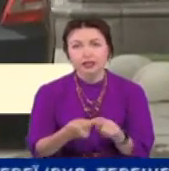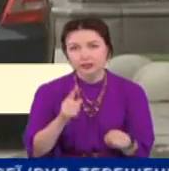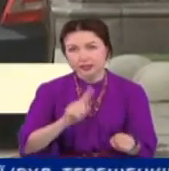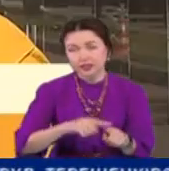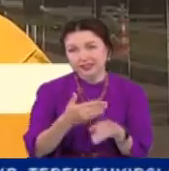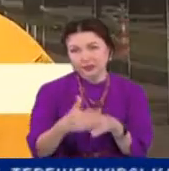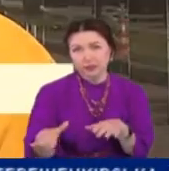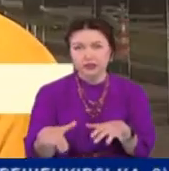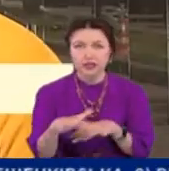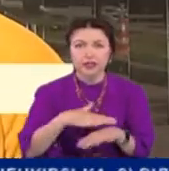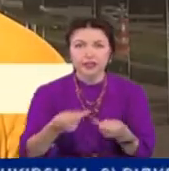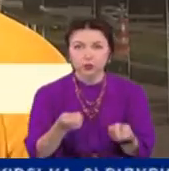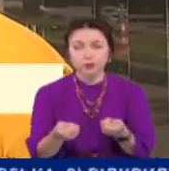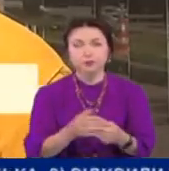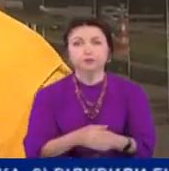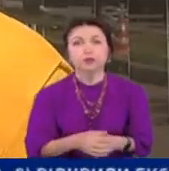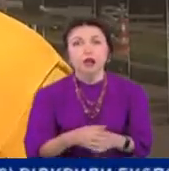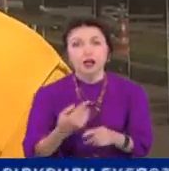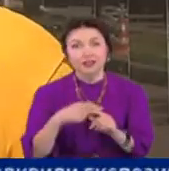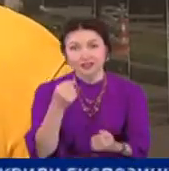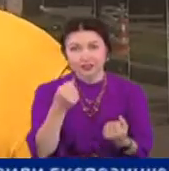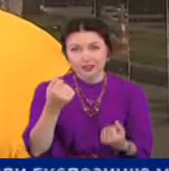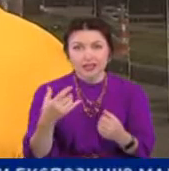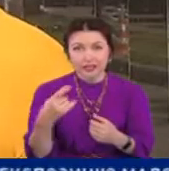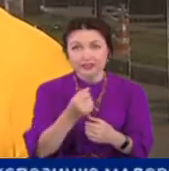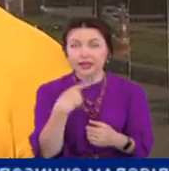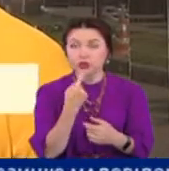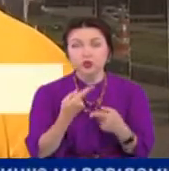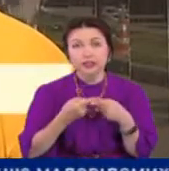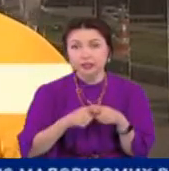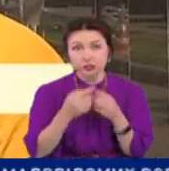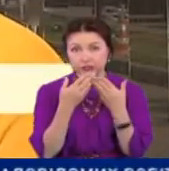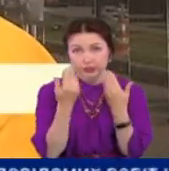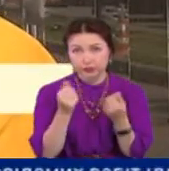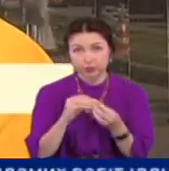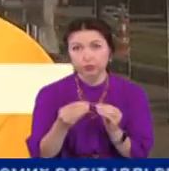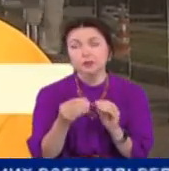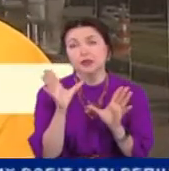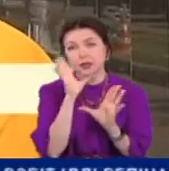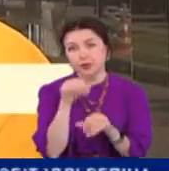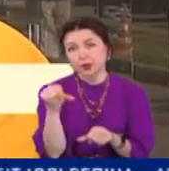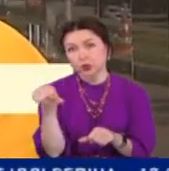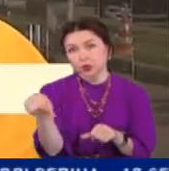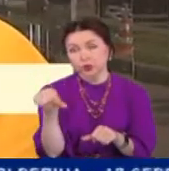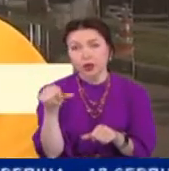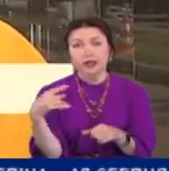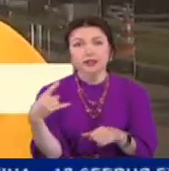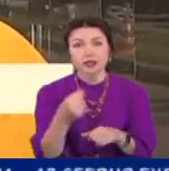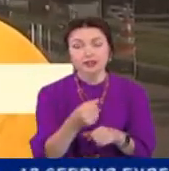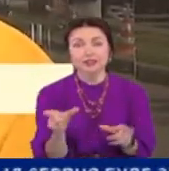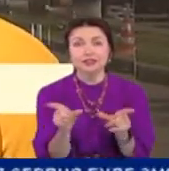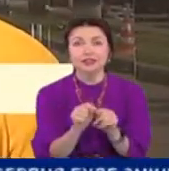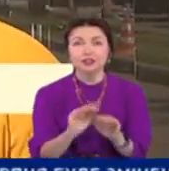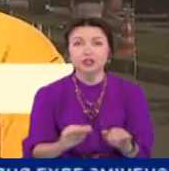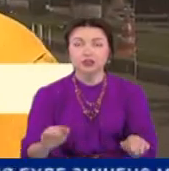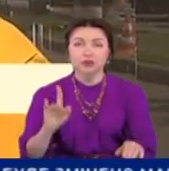ринку. Вони кажуть, що технічно немає жодних проблем зробити сервіс, зробити кнопку «Виклик таксі» з дитячим